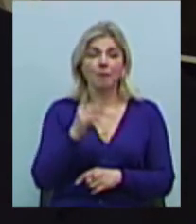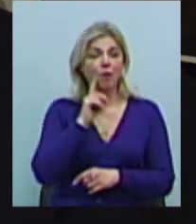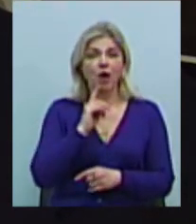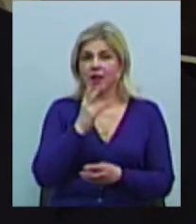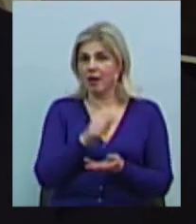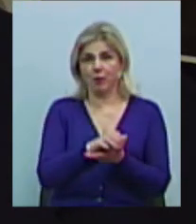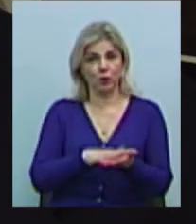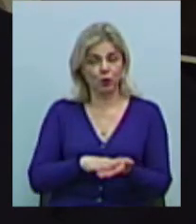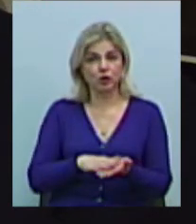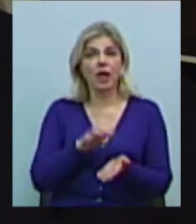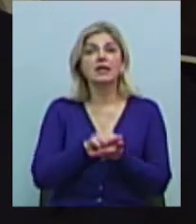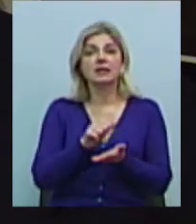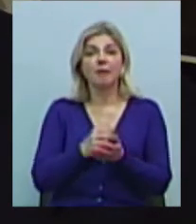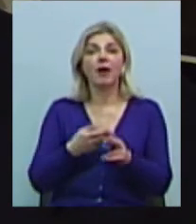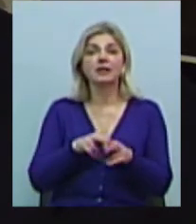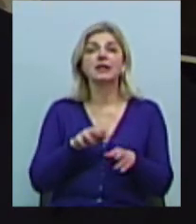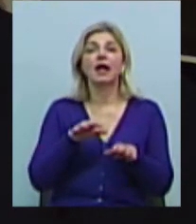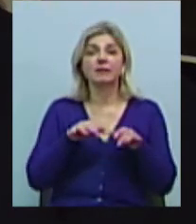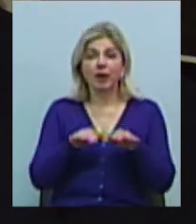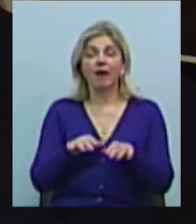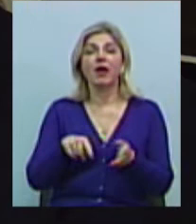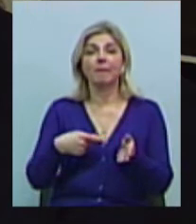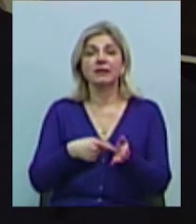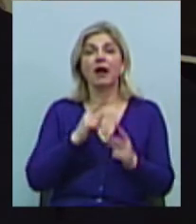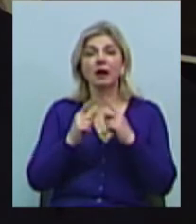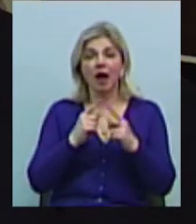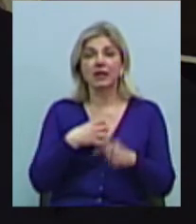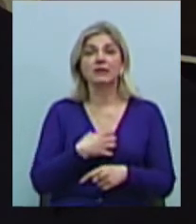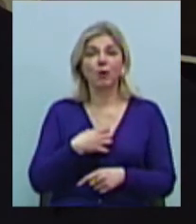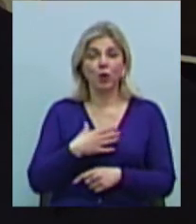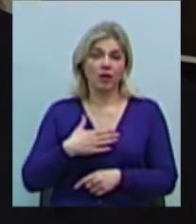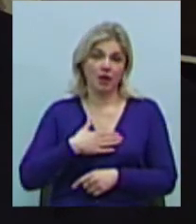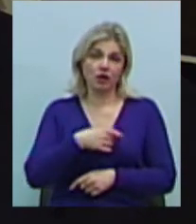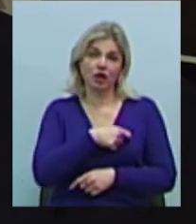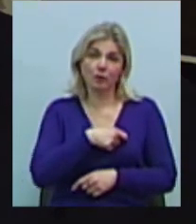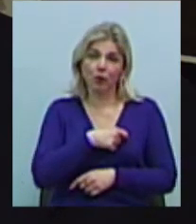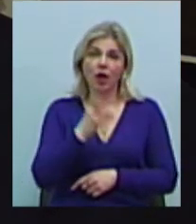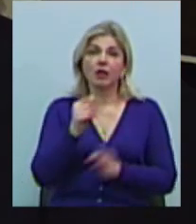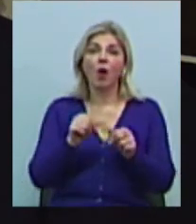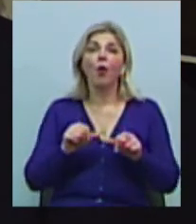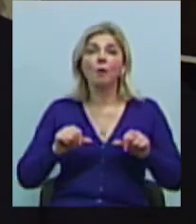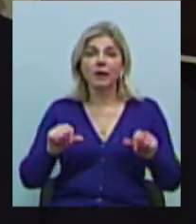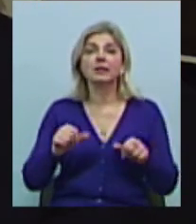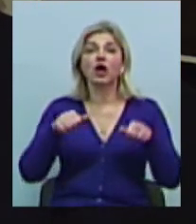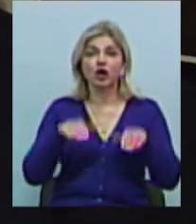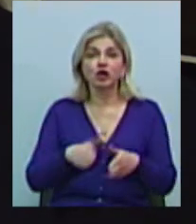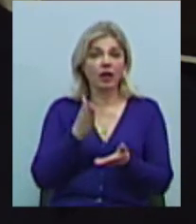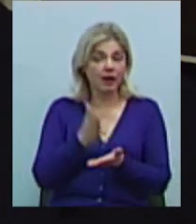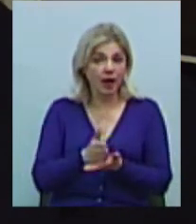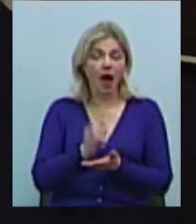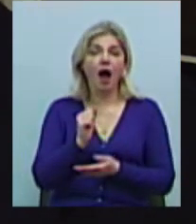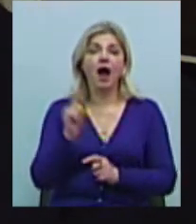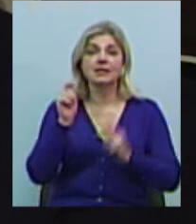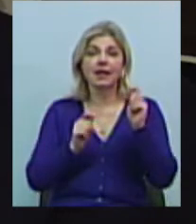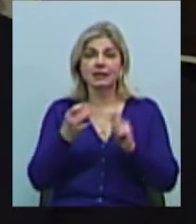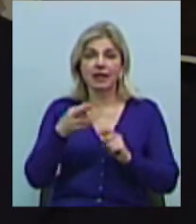продовжили. Займається цією справою міська влада, міськвиконком, наші депутати. На комісії начебто рішення є, але сесії